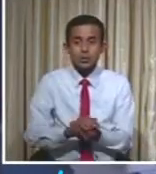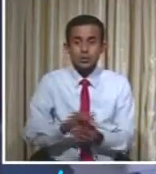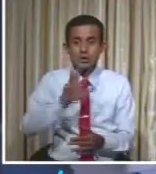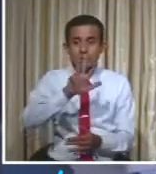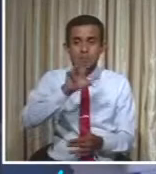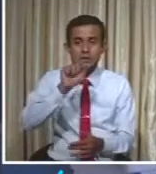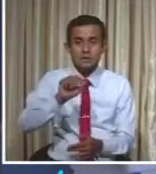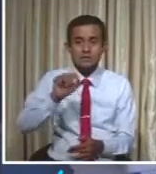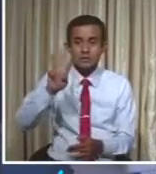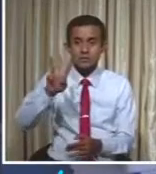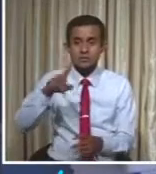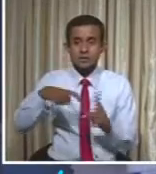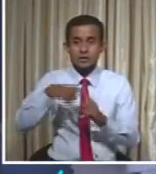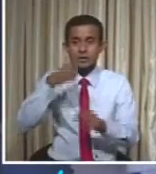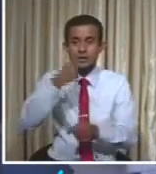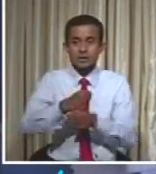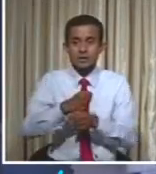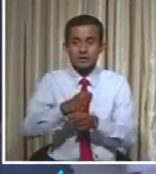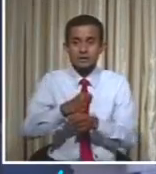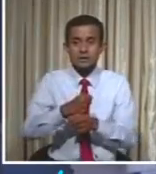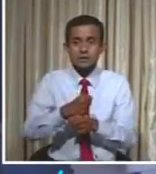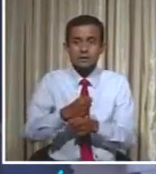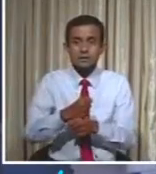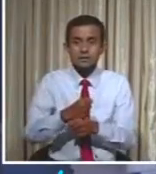9.3 කිලෝග්‍රෑම් ගෑස් සිලින්ඩර් වලට